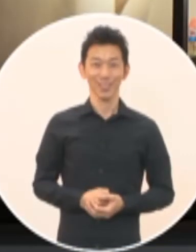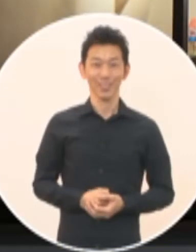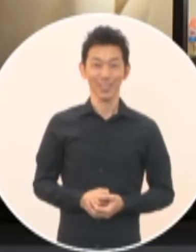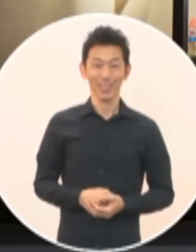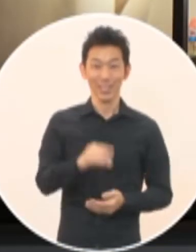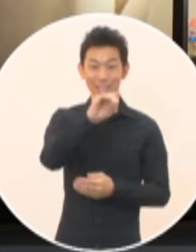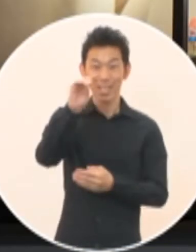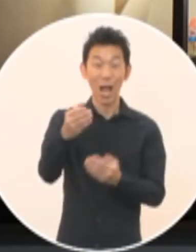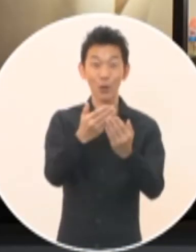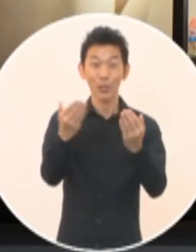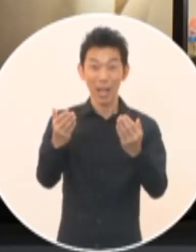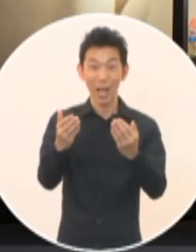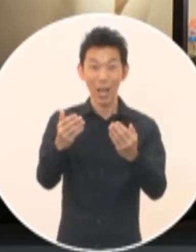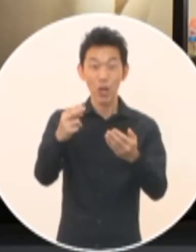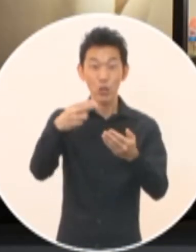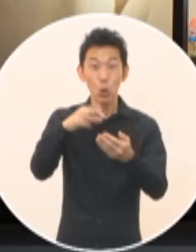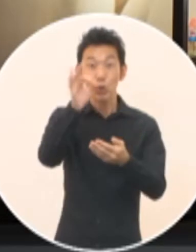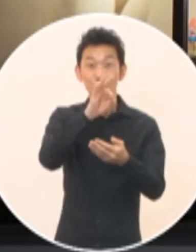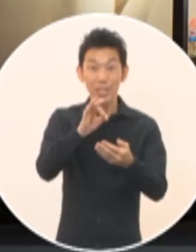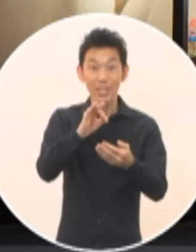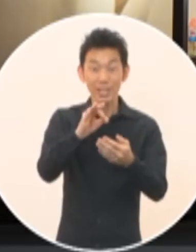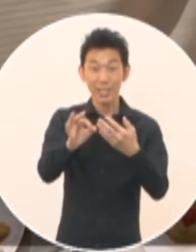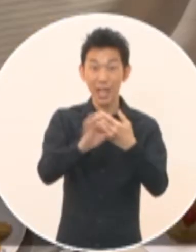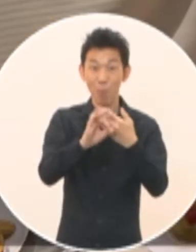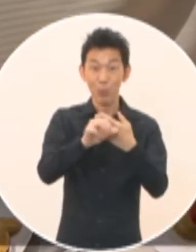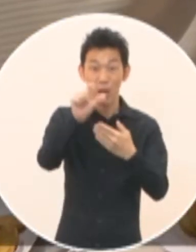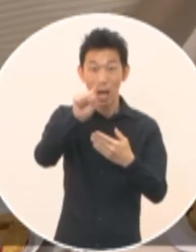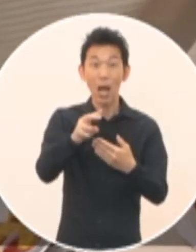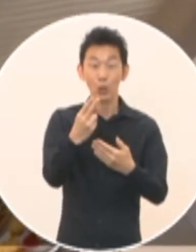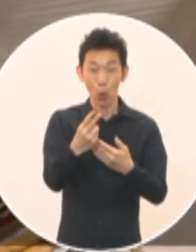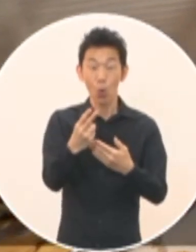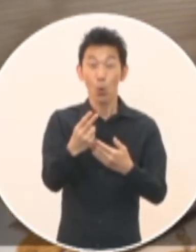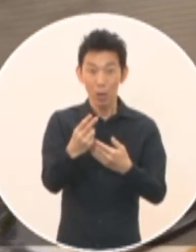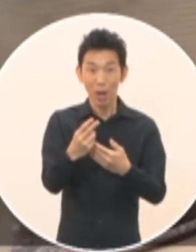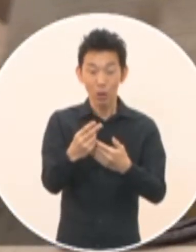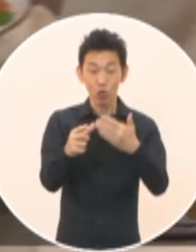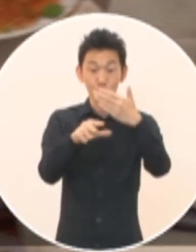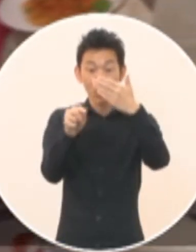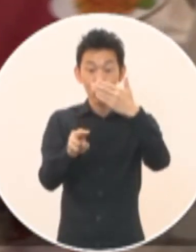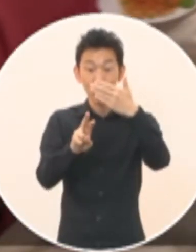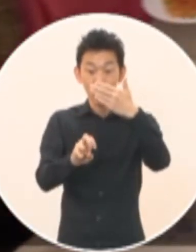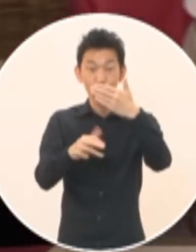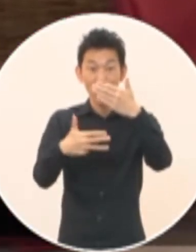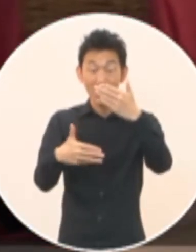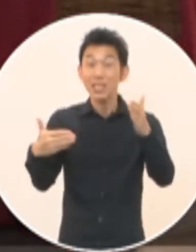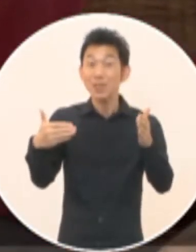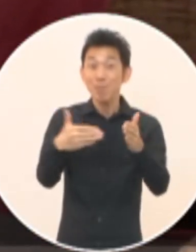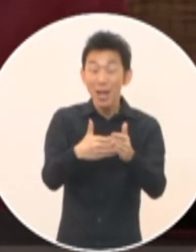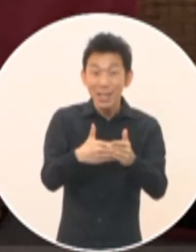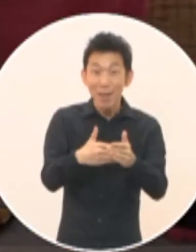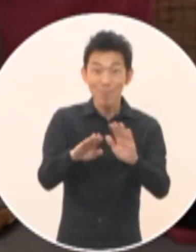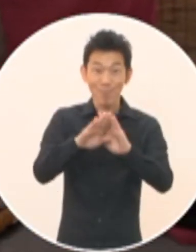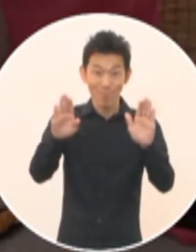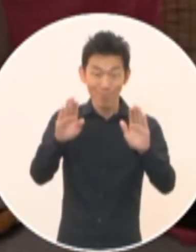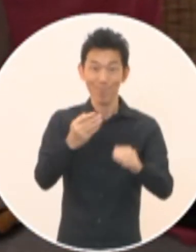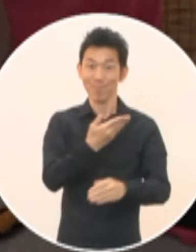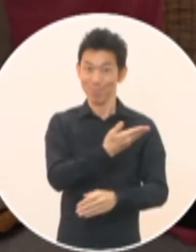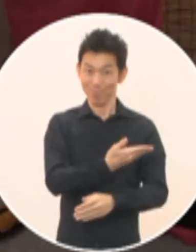企画展食品サンプルアートは9月28日までご覧いただけます。